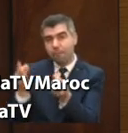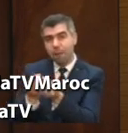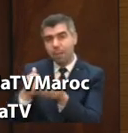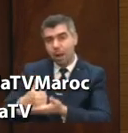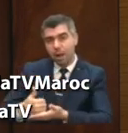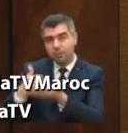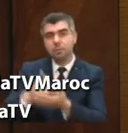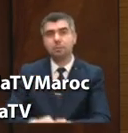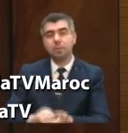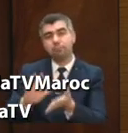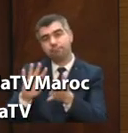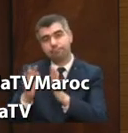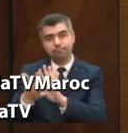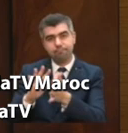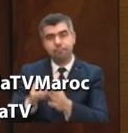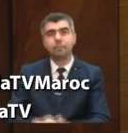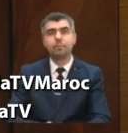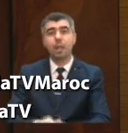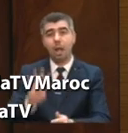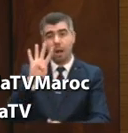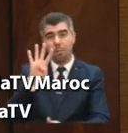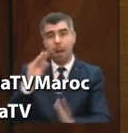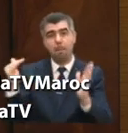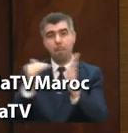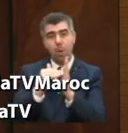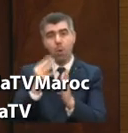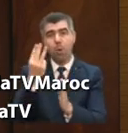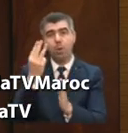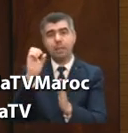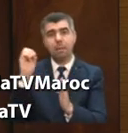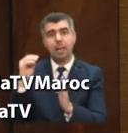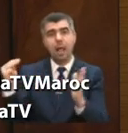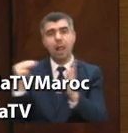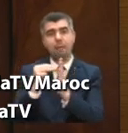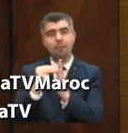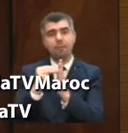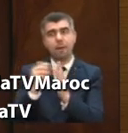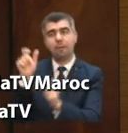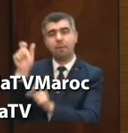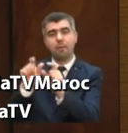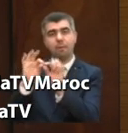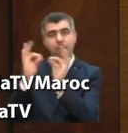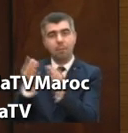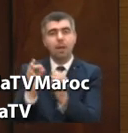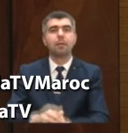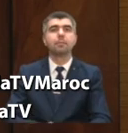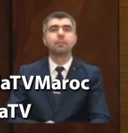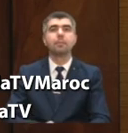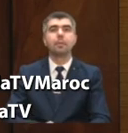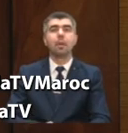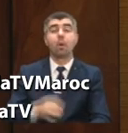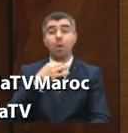للاستفادة مجموعه 4,300,000 أسرة. وكما تعلمون فقد أعدت